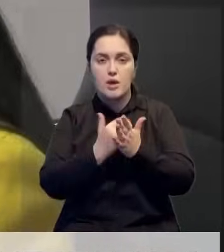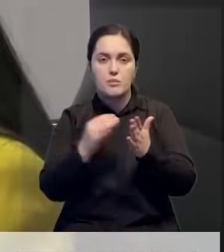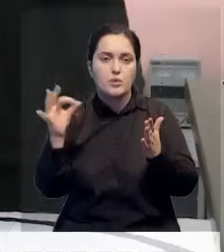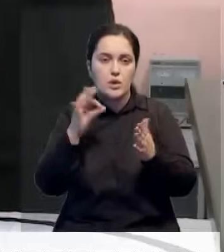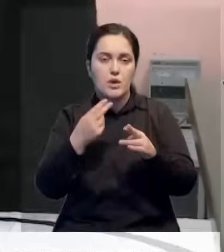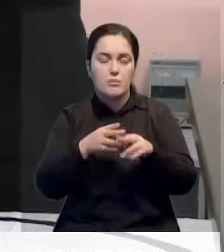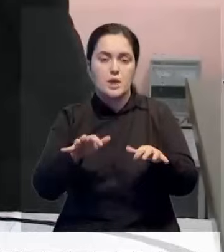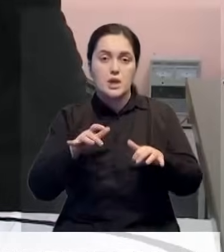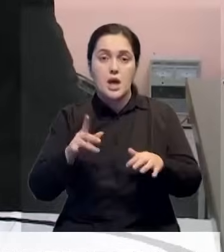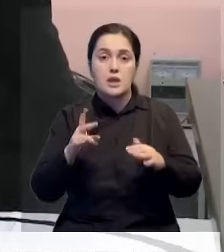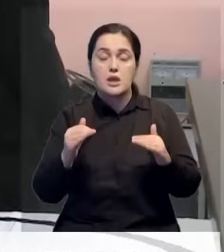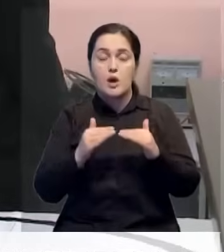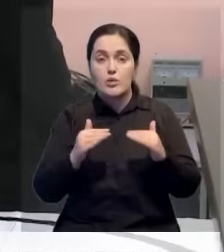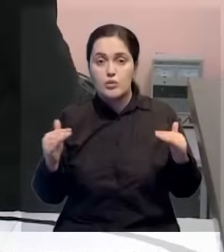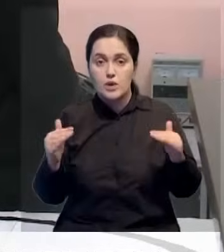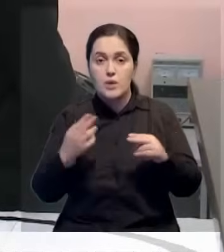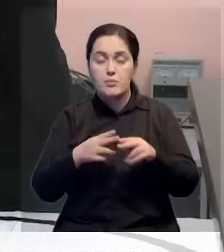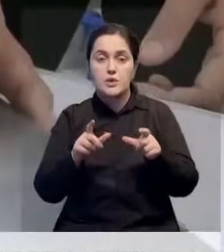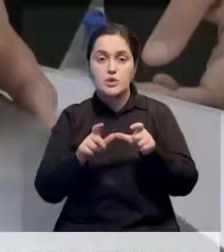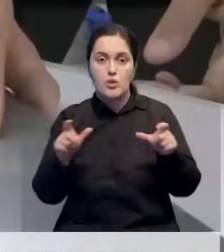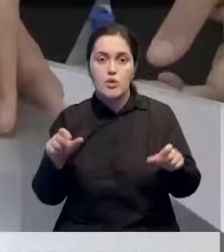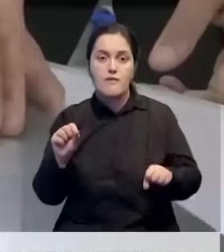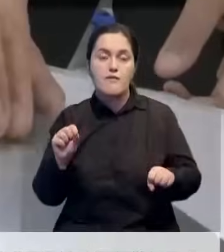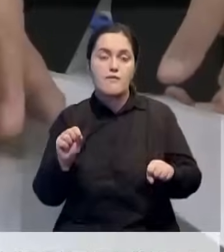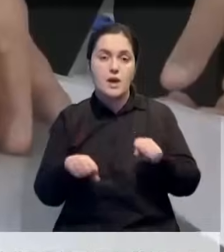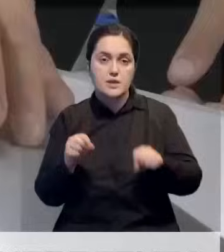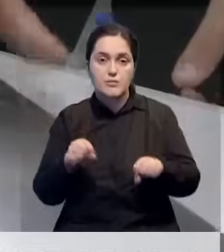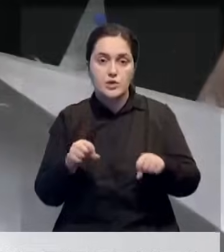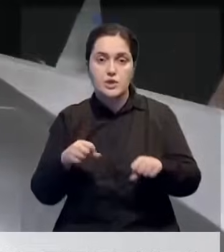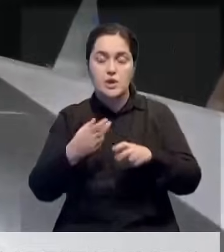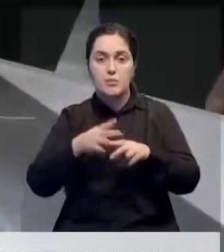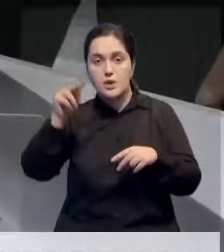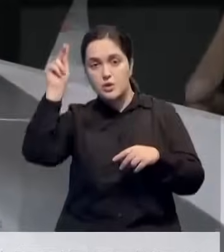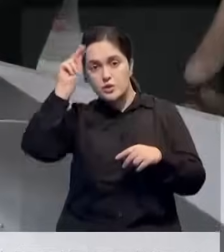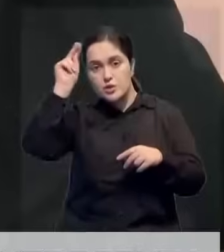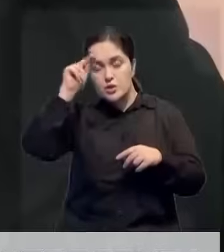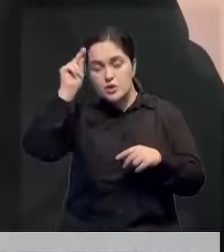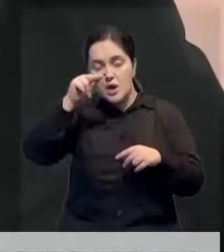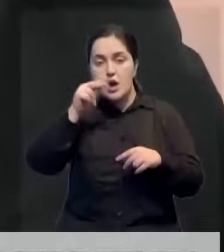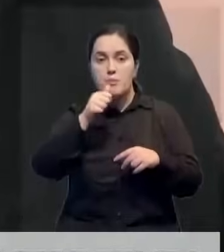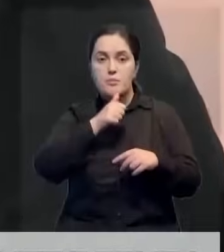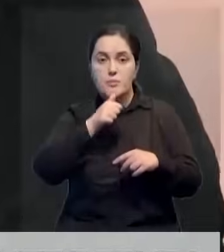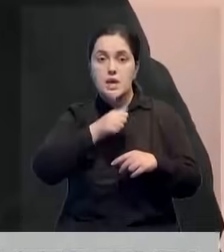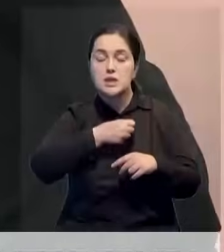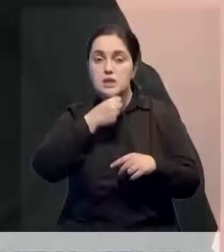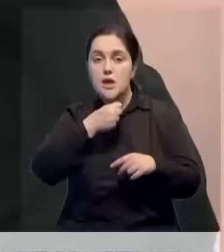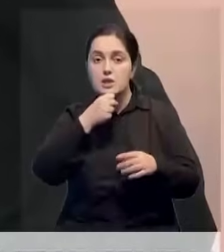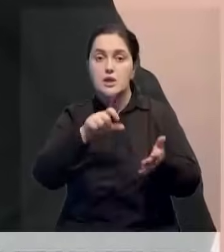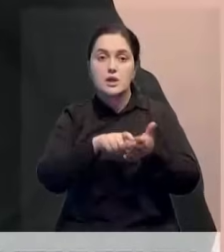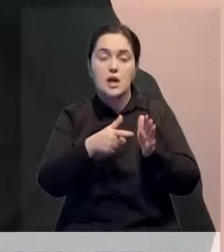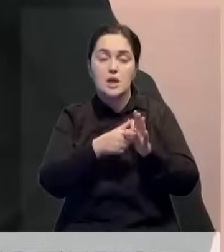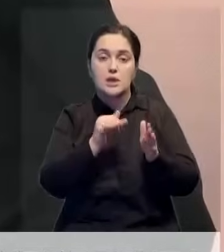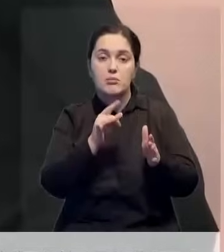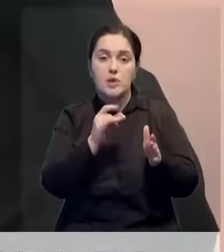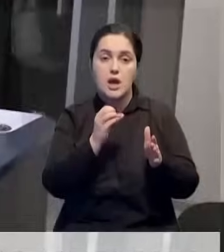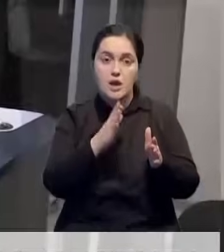искусственного интеллекта. На уровне региональных школ возможности нейросетей изучают как факультатив. Старшеклассники Мирас Ибраев и